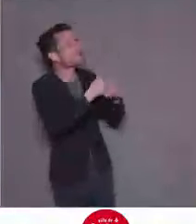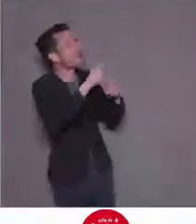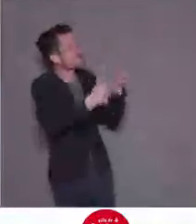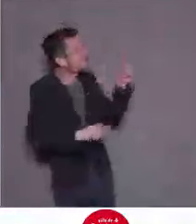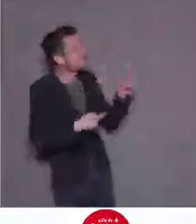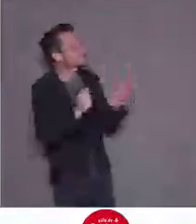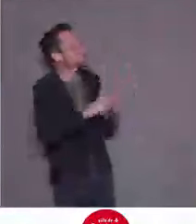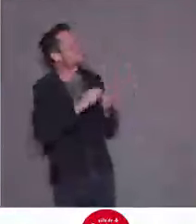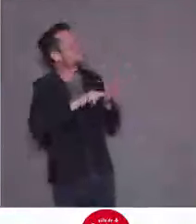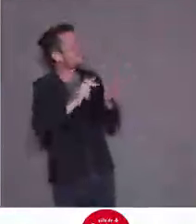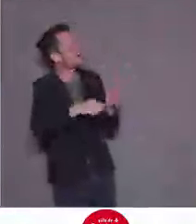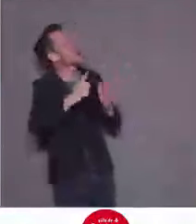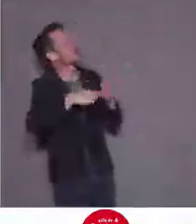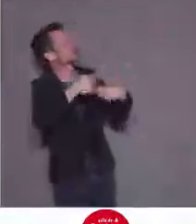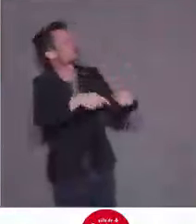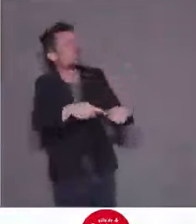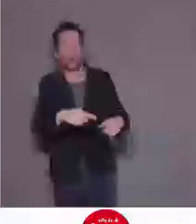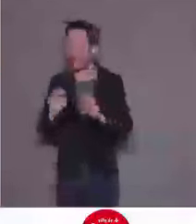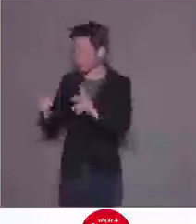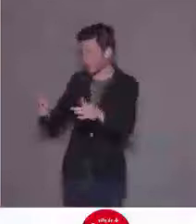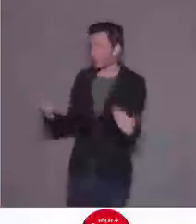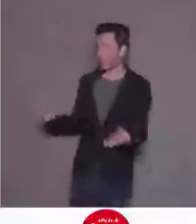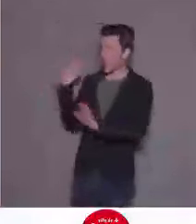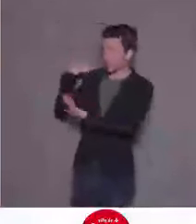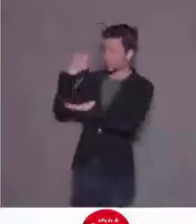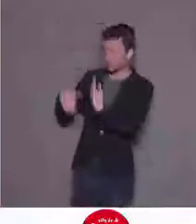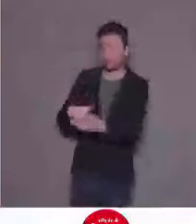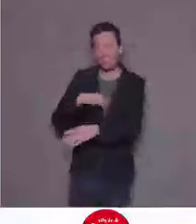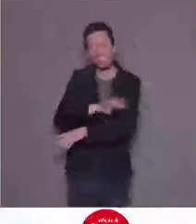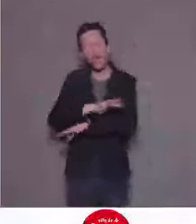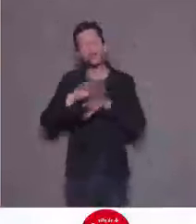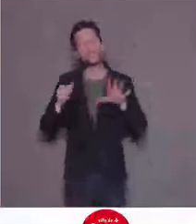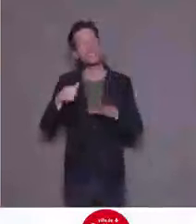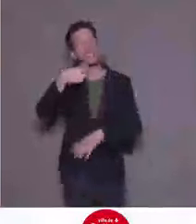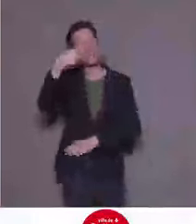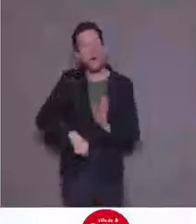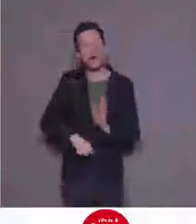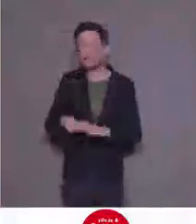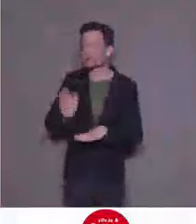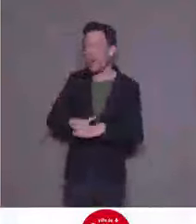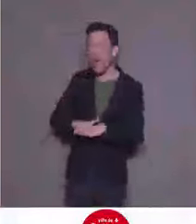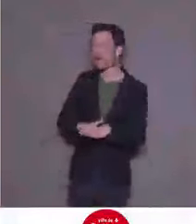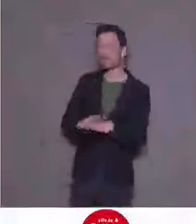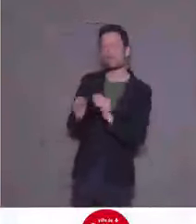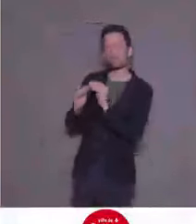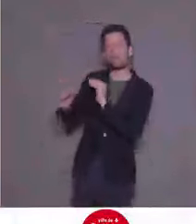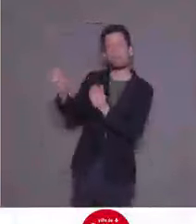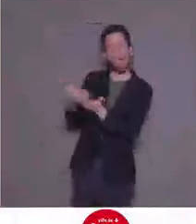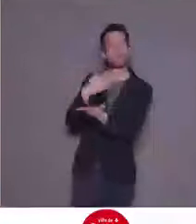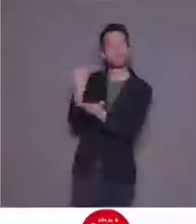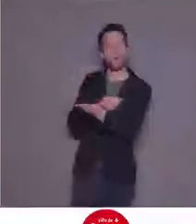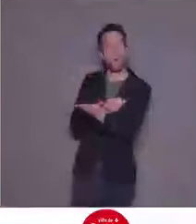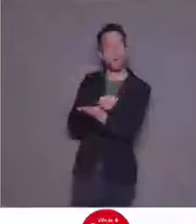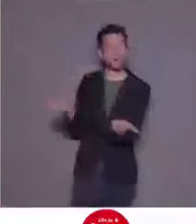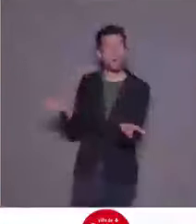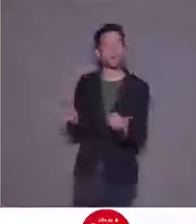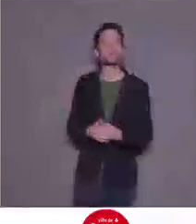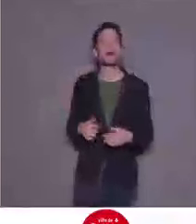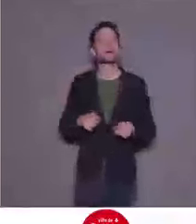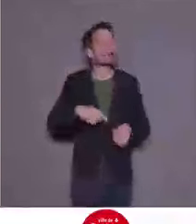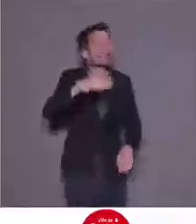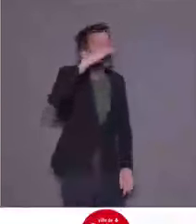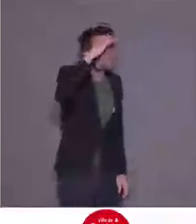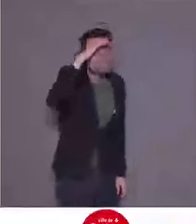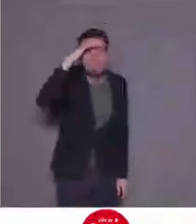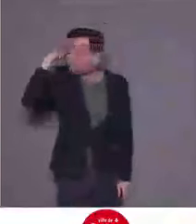renégociés. 46 mois se sont écoulés, sans que vous ne vinssiez au rendez-vous, et tel âne, je n'ai rien vu venir, et